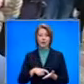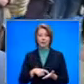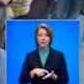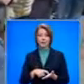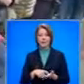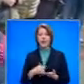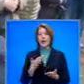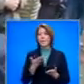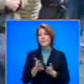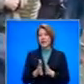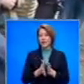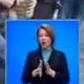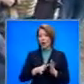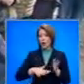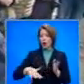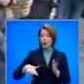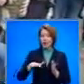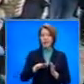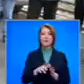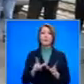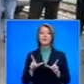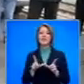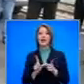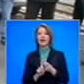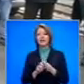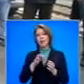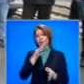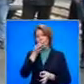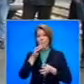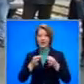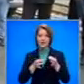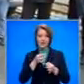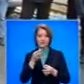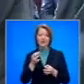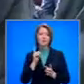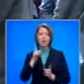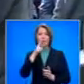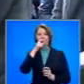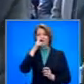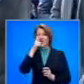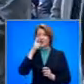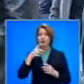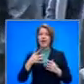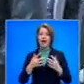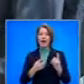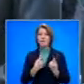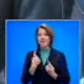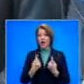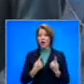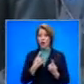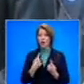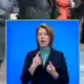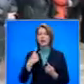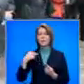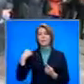Пред симпатизанти кандидатът за президент от ДПС Мустафа Карадая обясни по думите му изключително важната роля на президентската институция по време